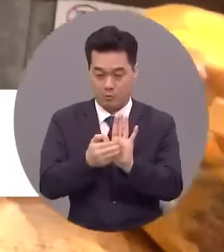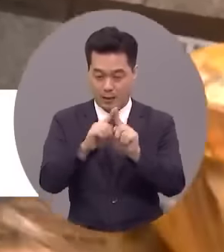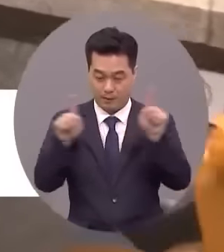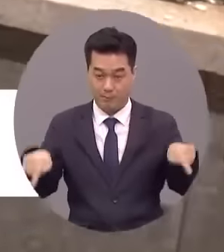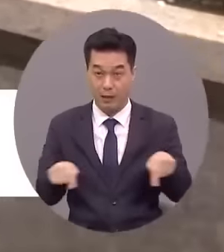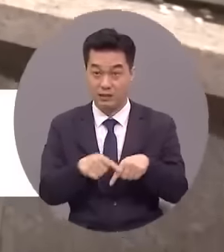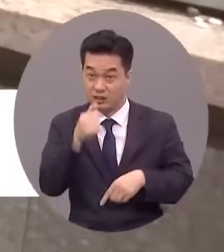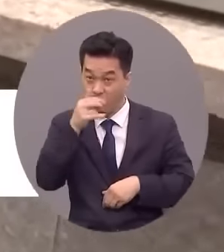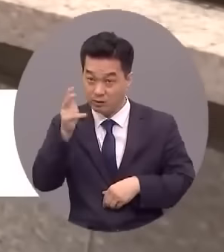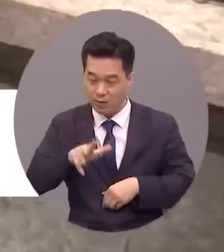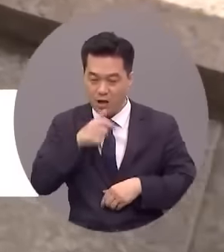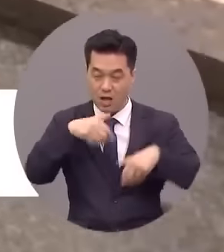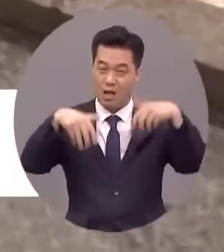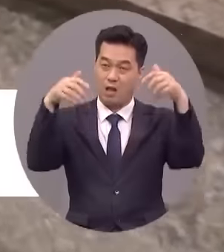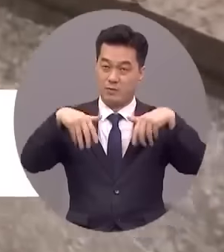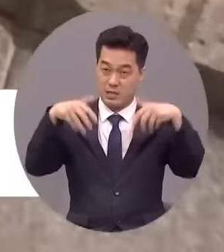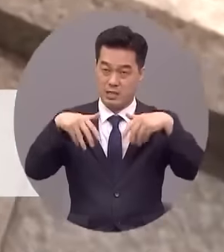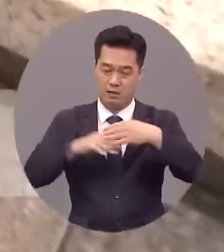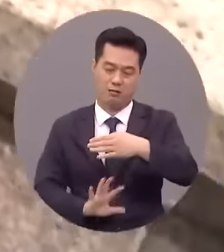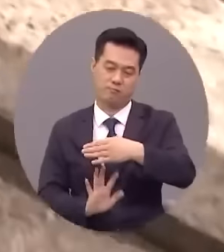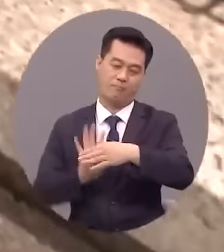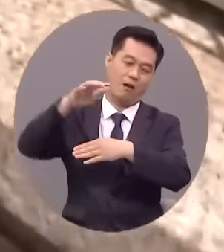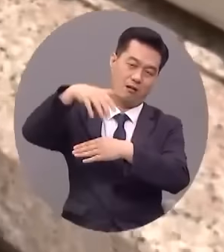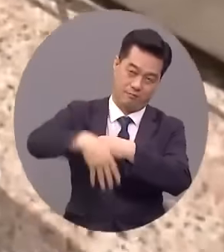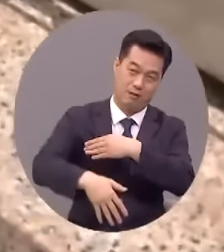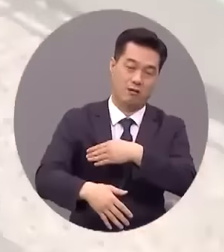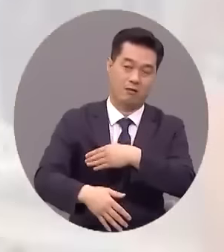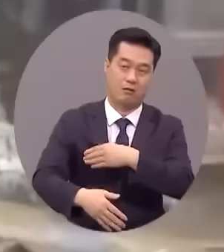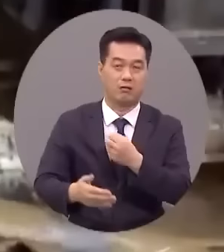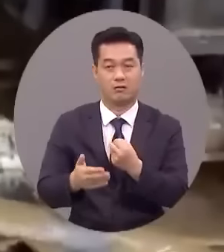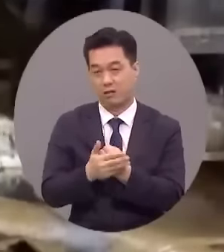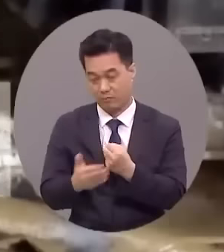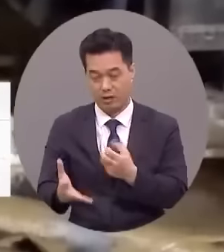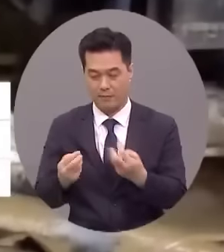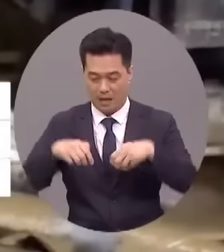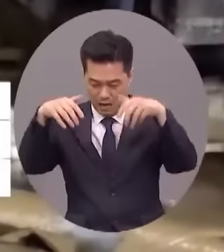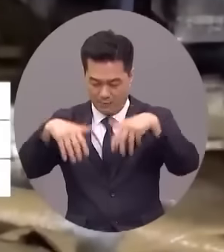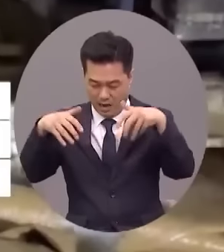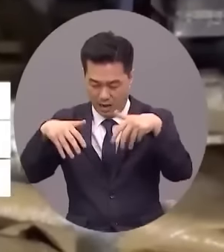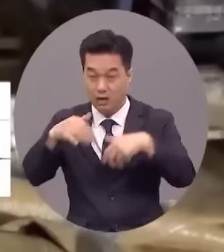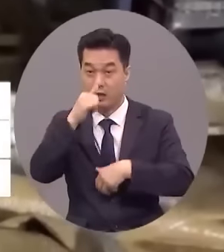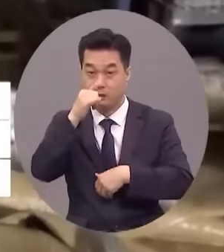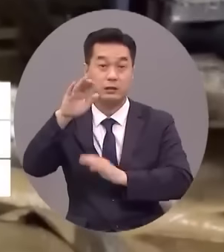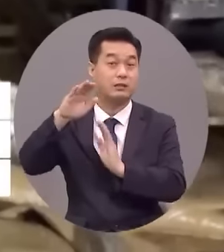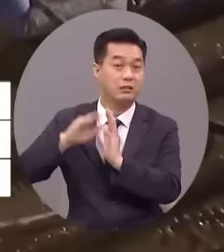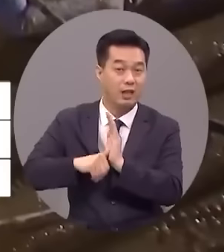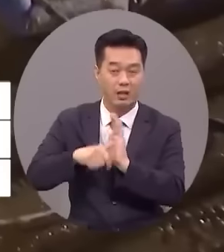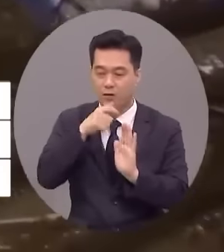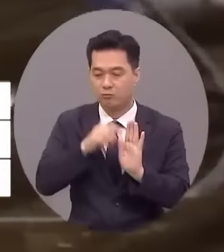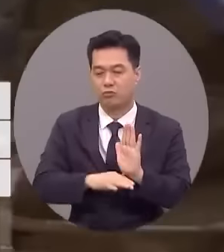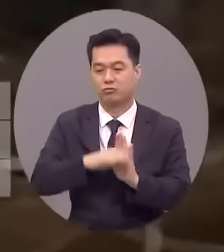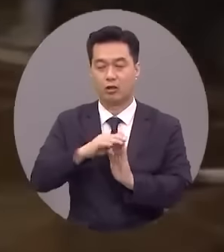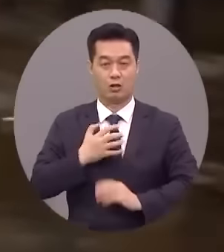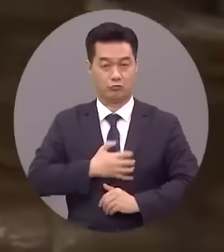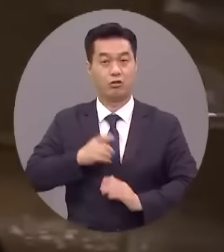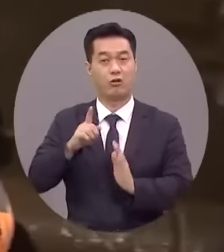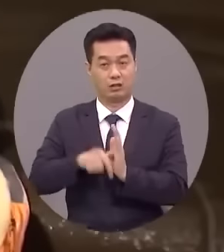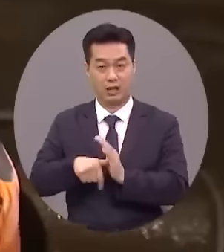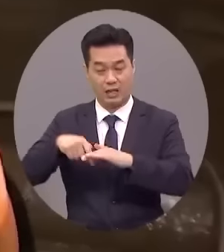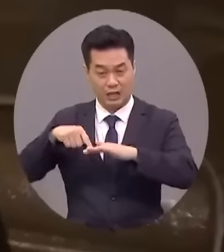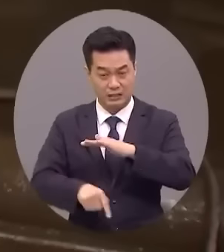있었지만 쏟아진 빗물이 차수판을 넘어버렸습니다. 이 때문에 집중호우가 예고된 상황에서는 침수가 우려될 경우 아예